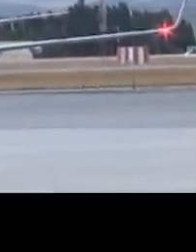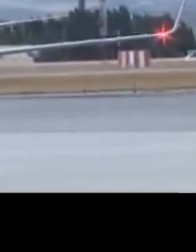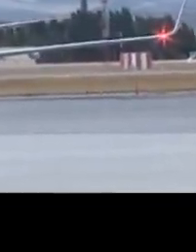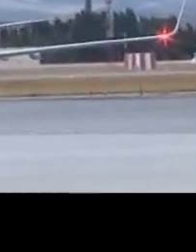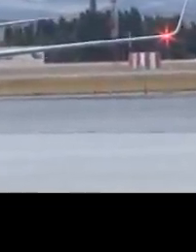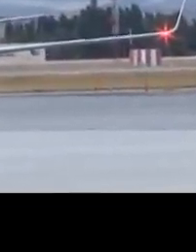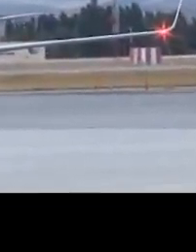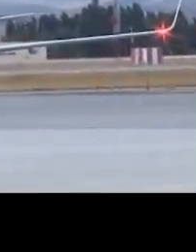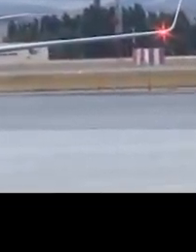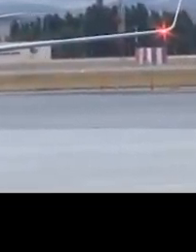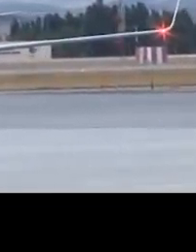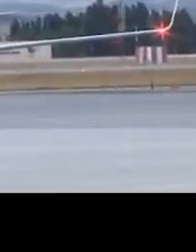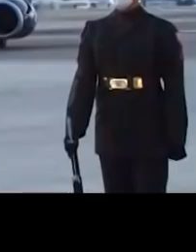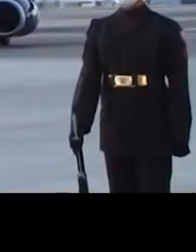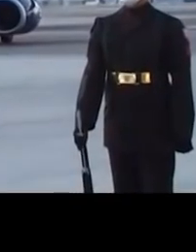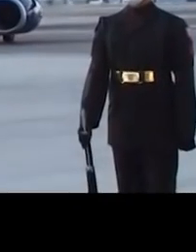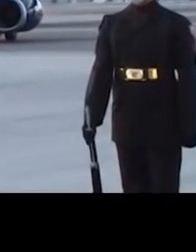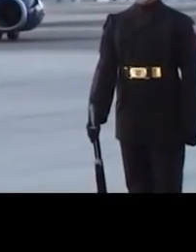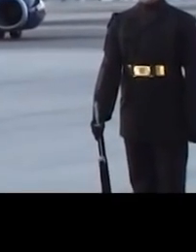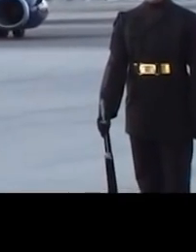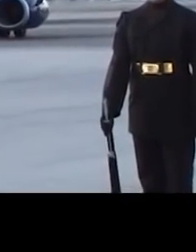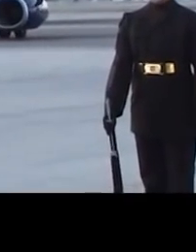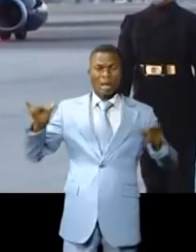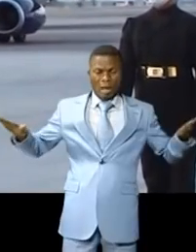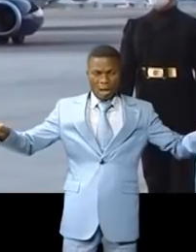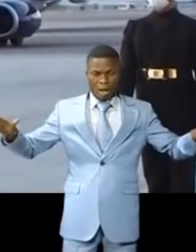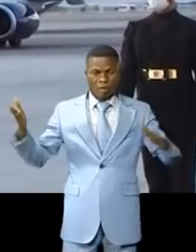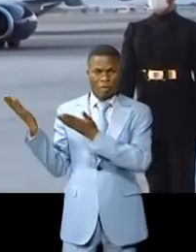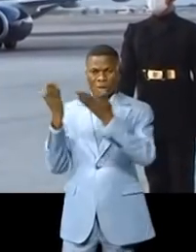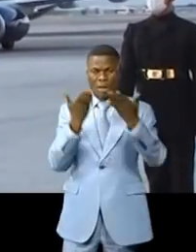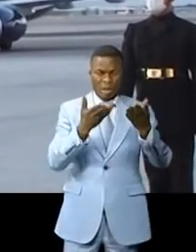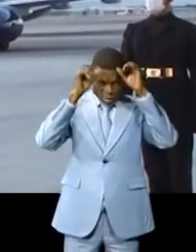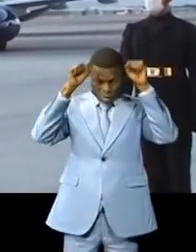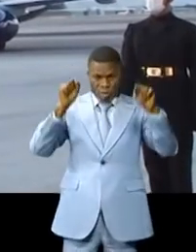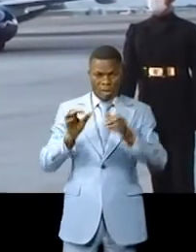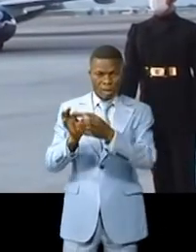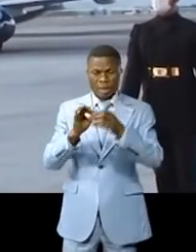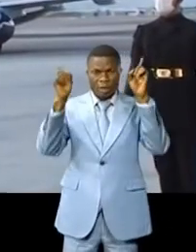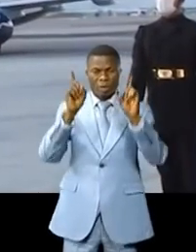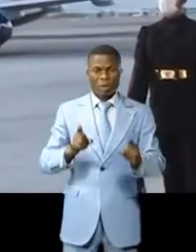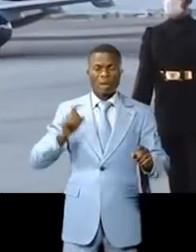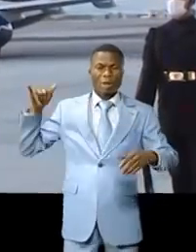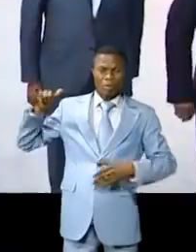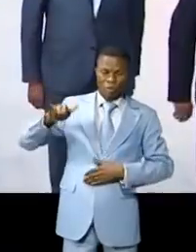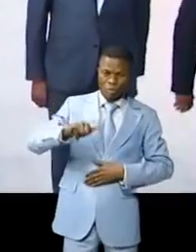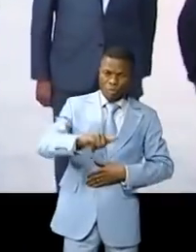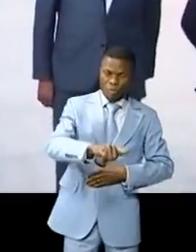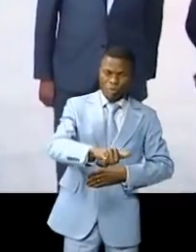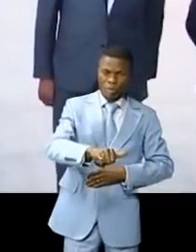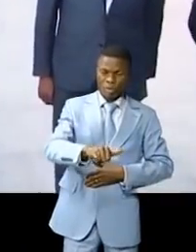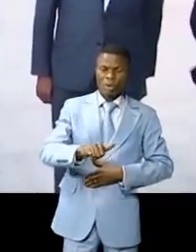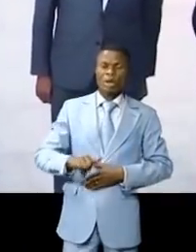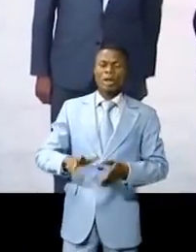exactement 19h15, heure locale, lorsque l'avion transportant le président de l'Union africaine atterrit à l'aéroport